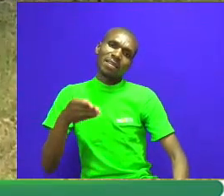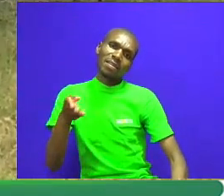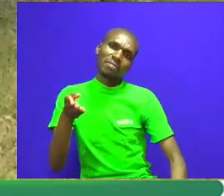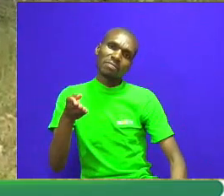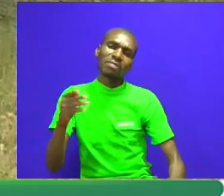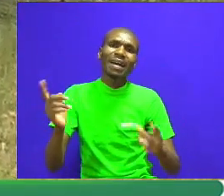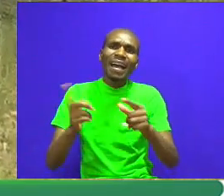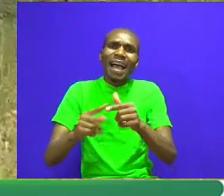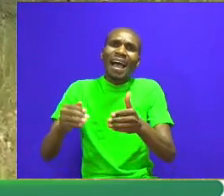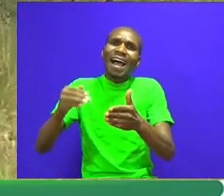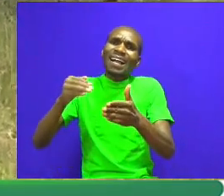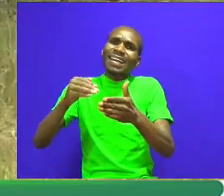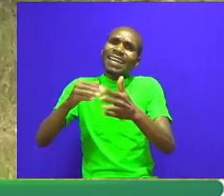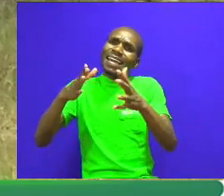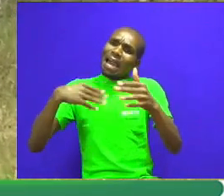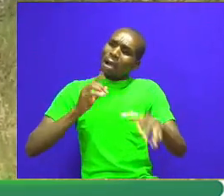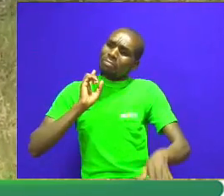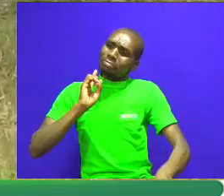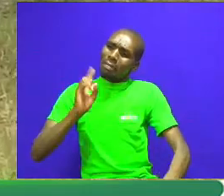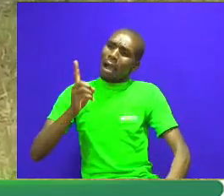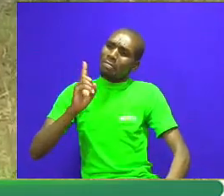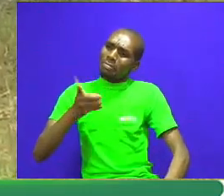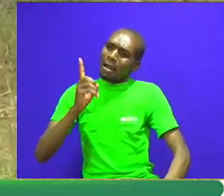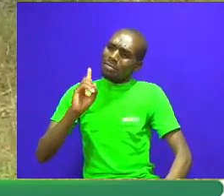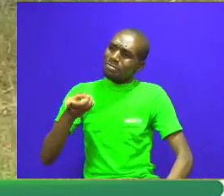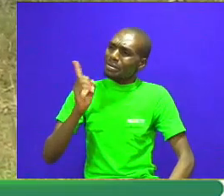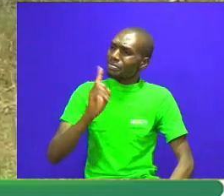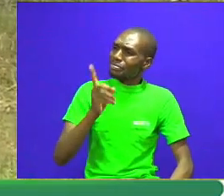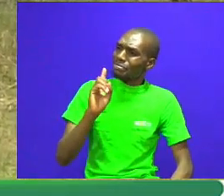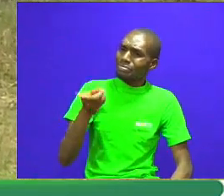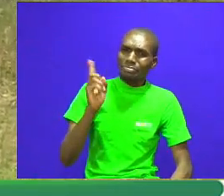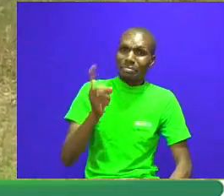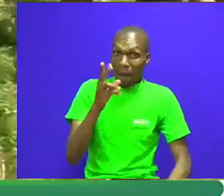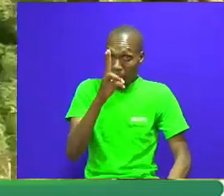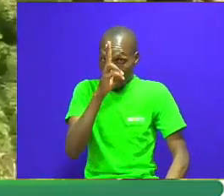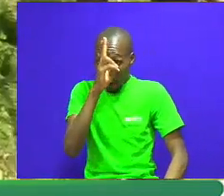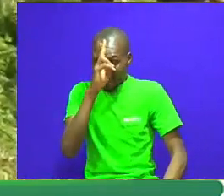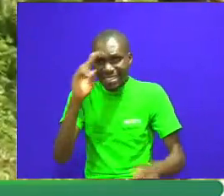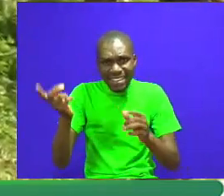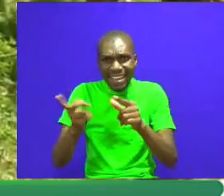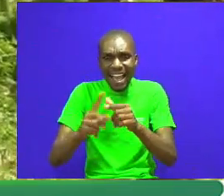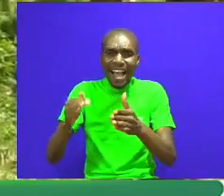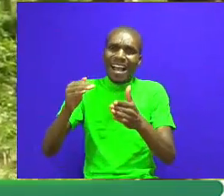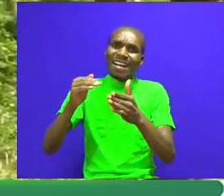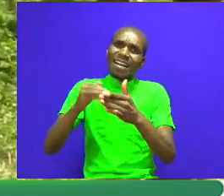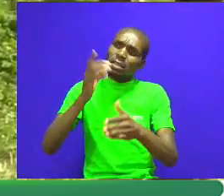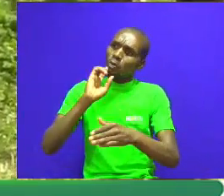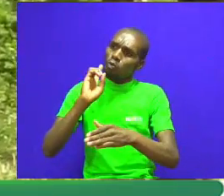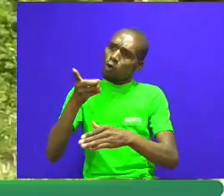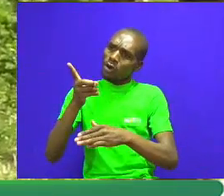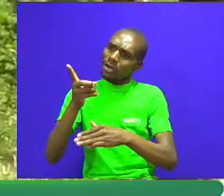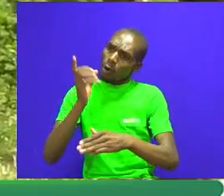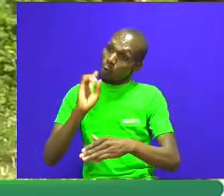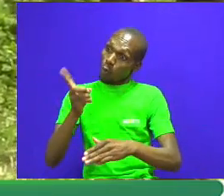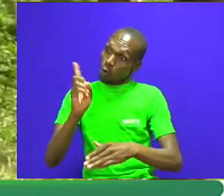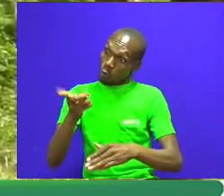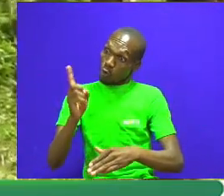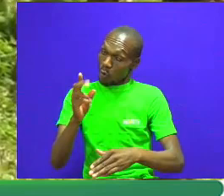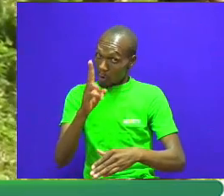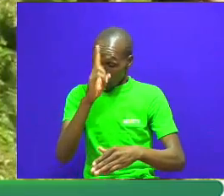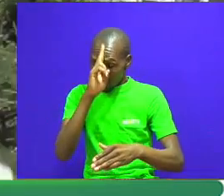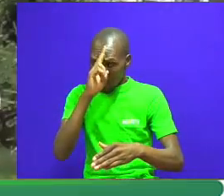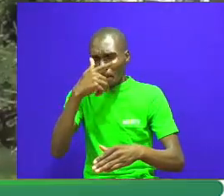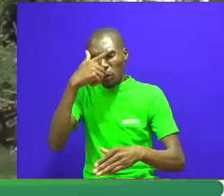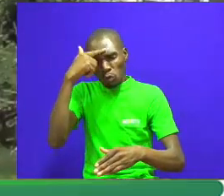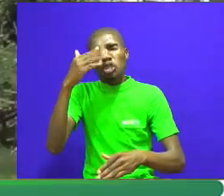Kulingana barabu ni goba mno ba mochirie abadene ni baba nyanyi mbokuru wa sense meyo asibano babaragire biarabu na ni goba manyete abaibia